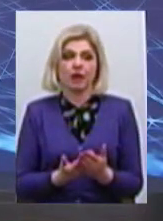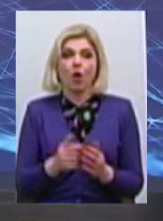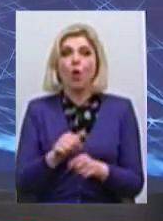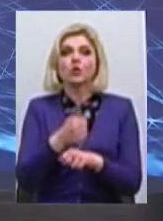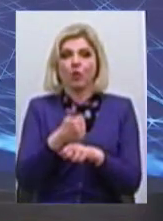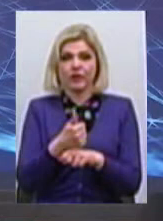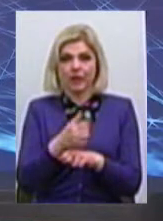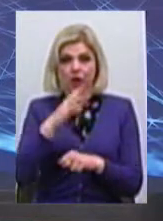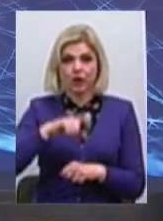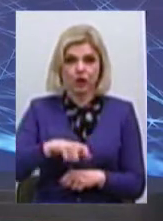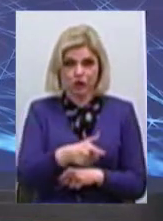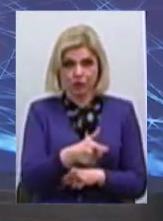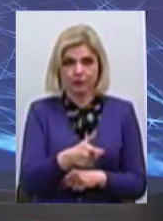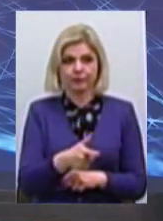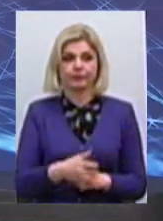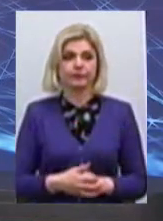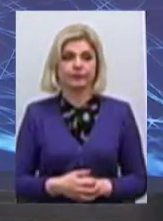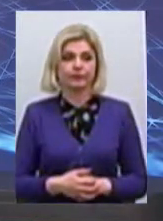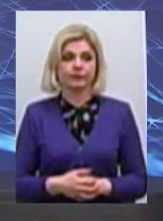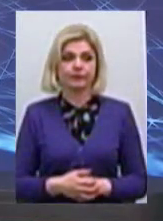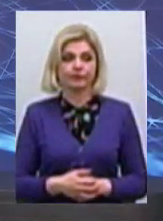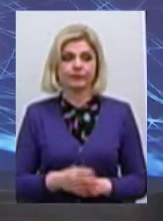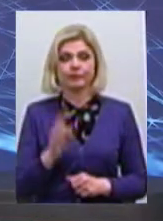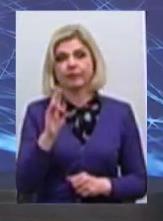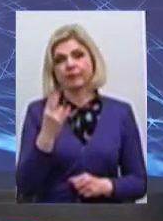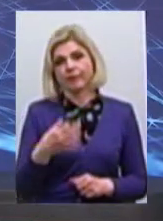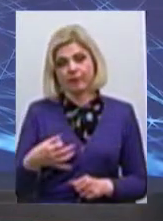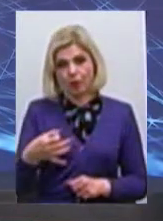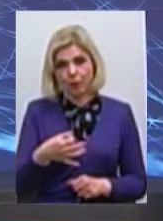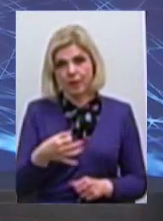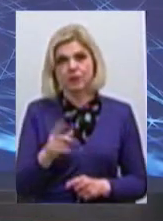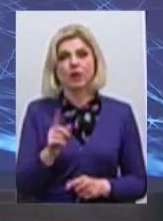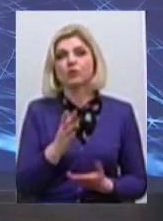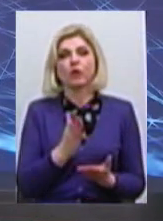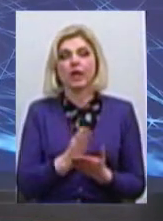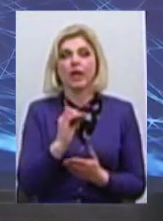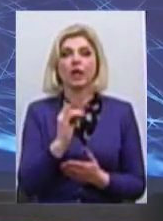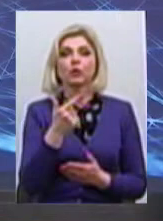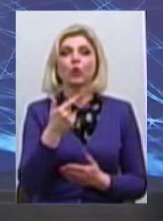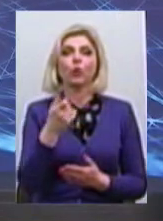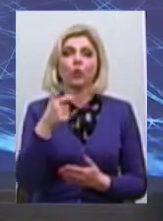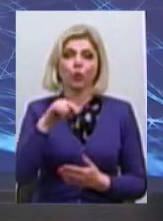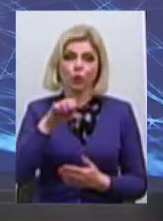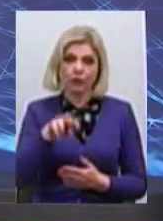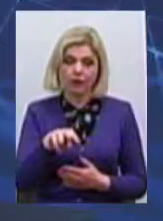річок, основних водних артерій Миколаївської області, якими є Інгул,